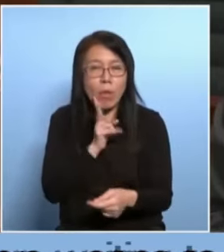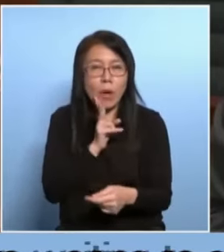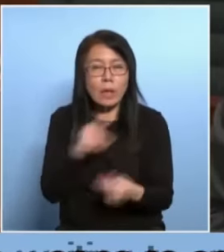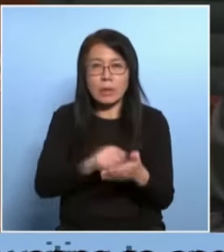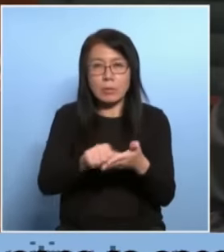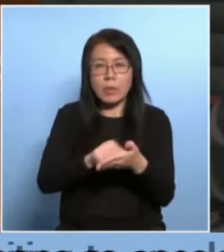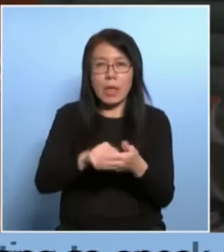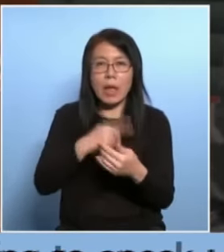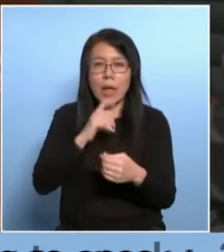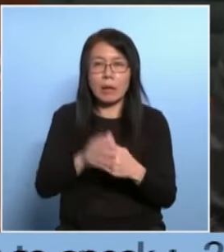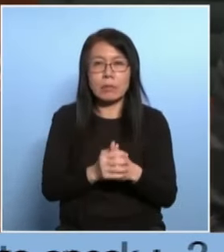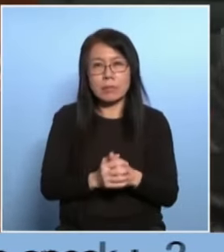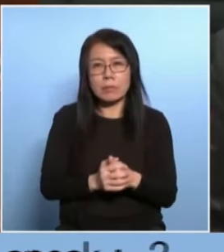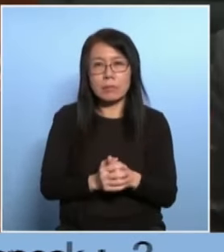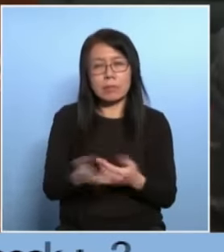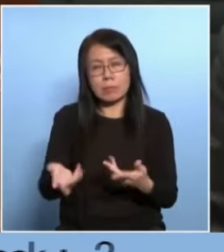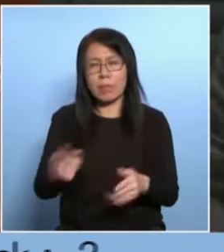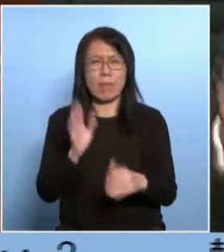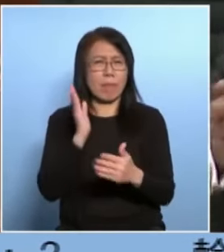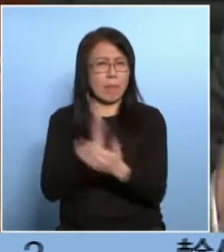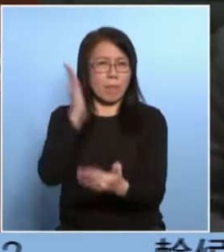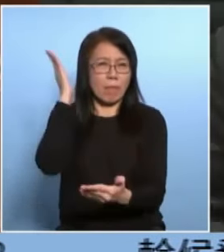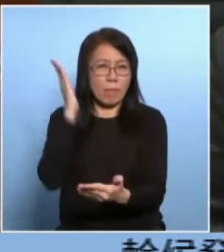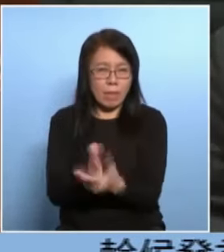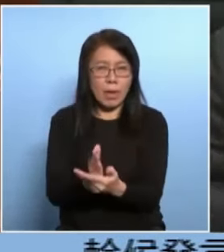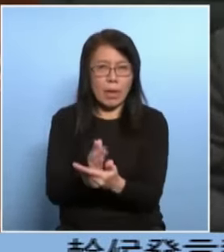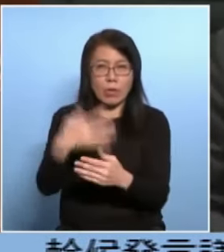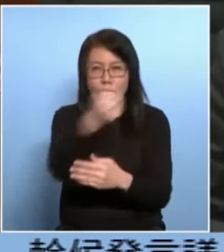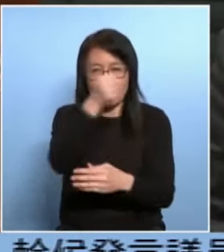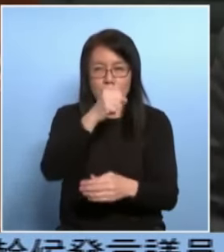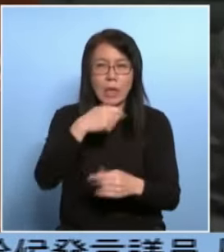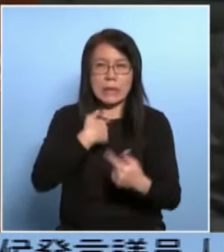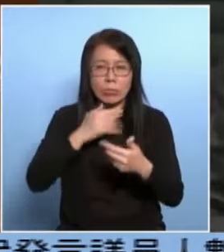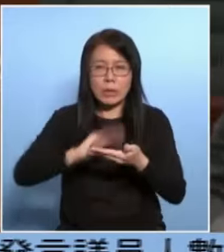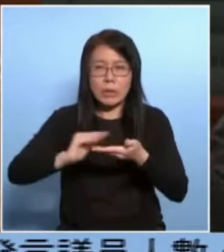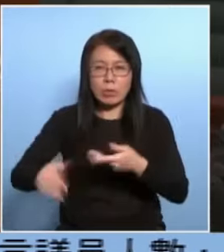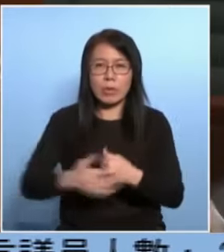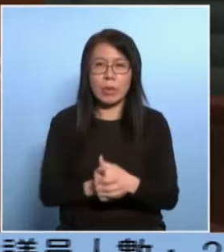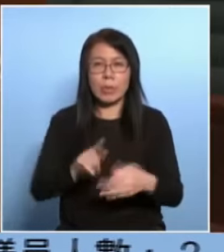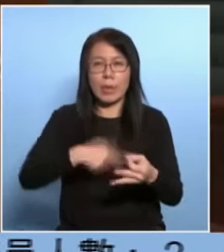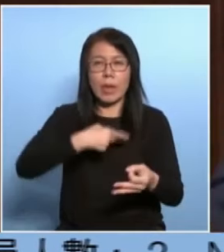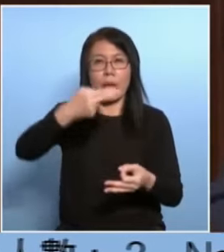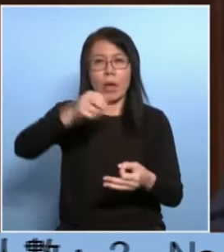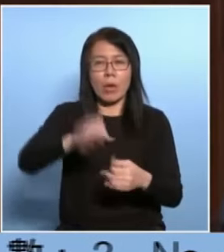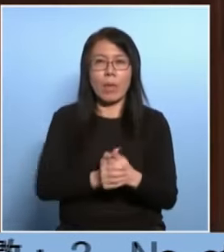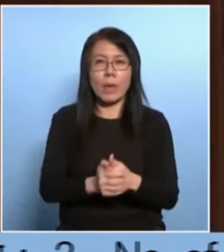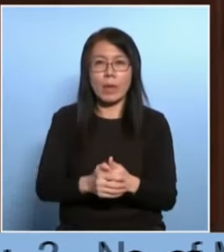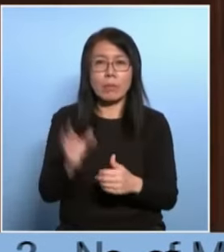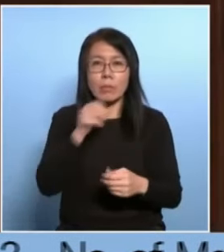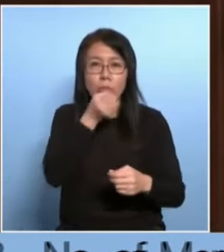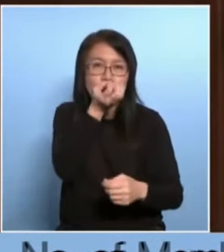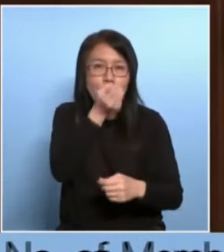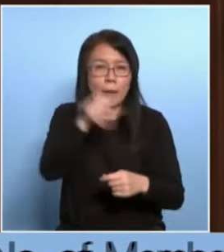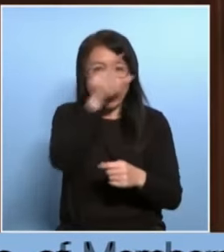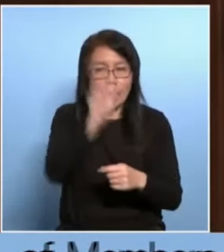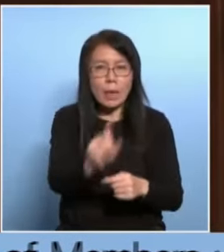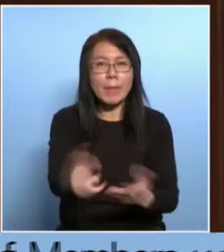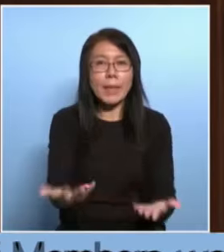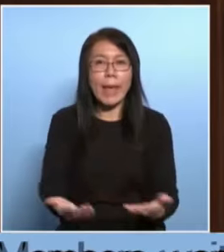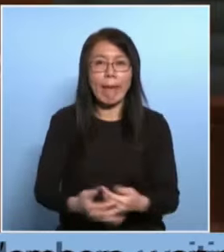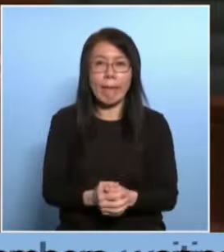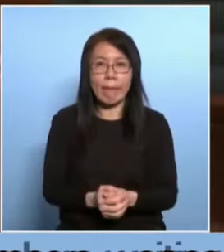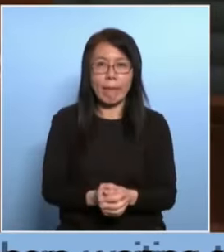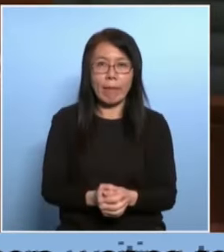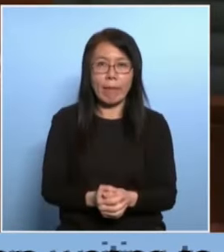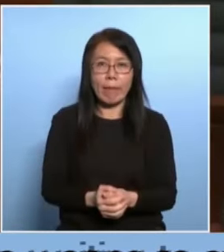社福局了，是不是？不是這樣的，主導在哪裡要搞清楚。 何君堯，請你提出你的問題。 我提出的